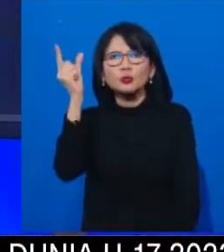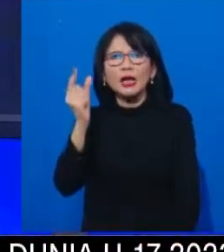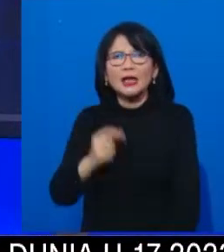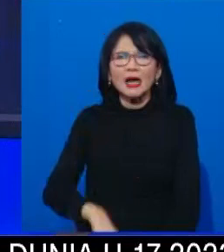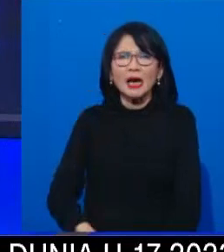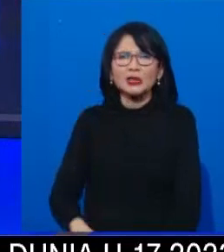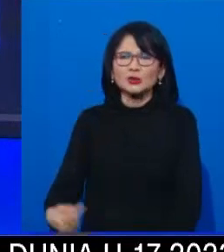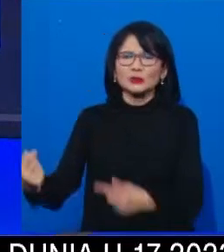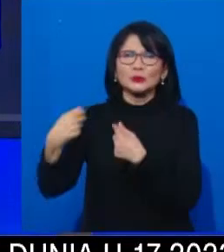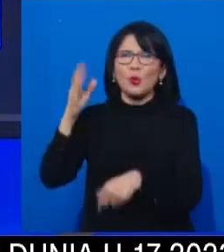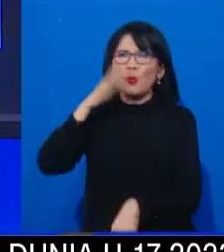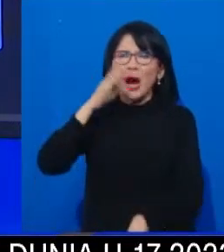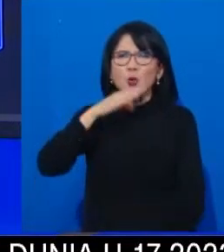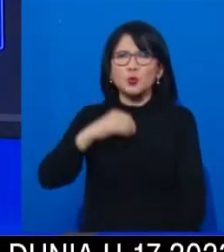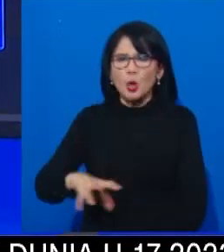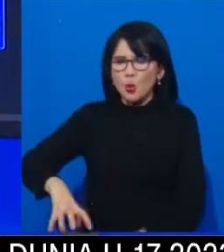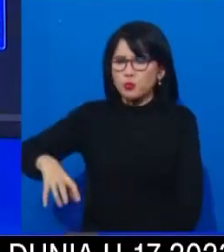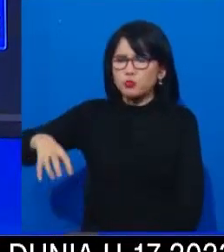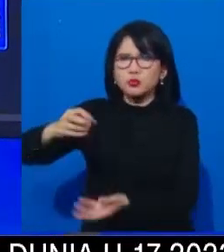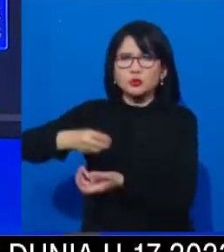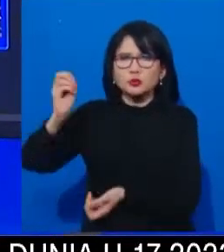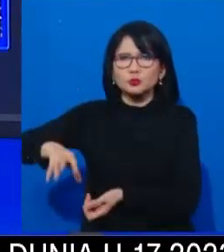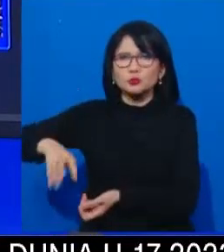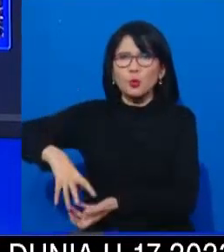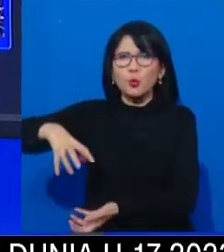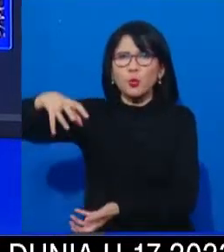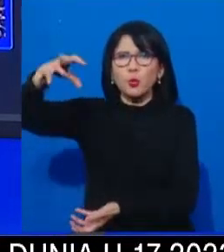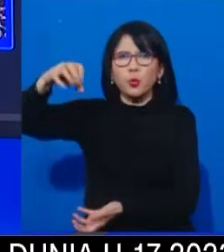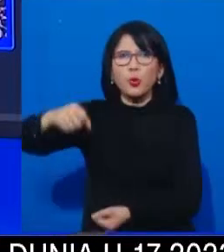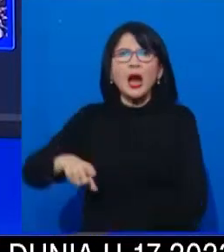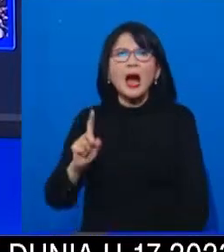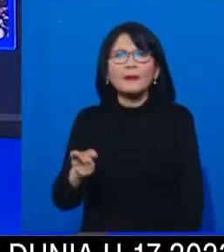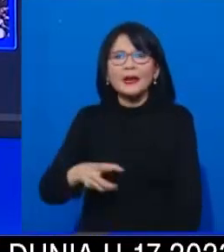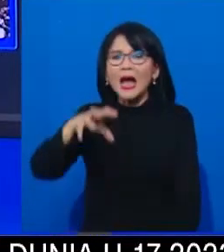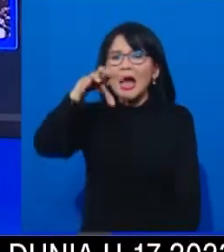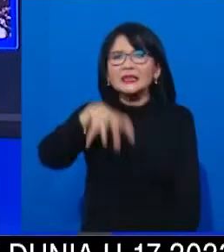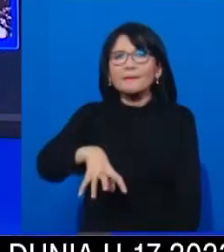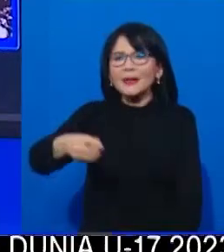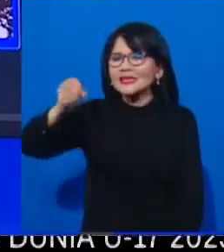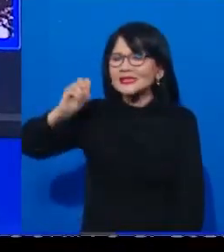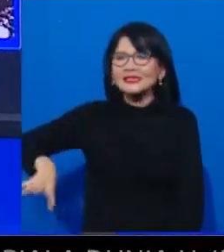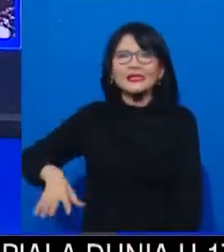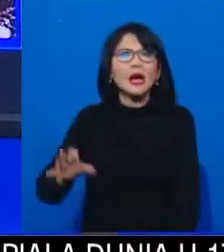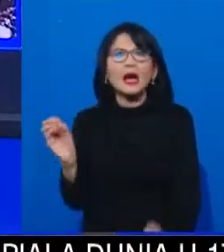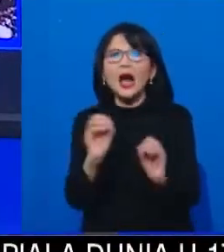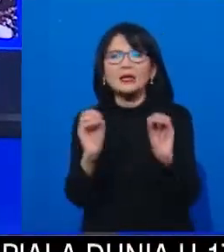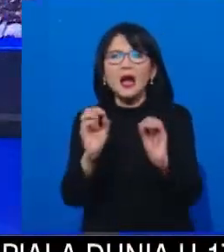aktivitas warga. Warga menyebut tumpukan sampah kerap terjadi karena tidak ada tempat pembuangan sampah sementara.